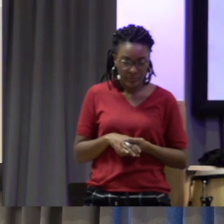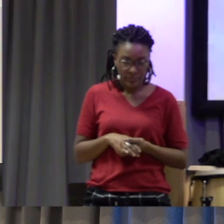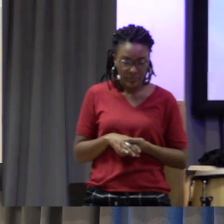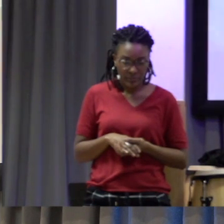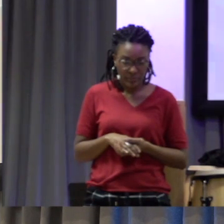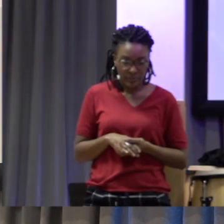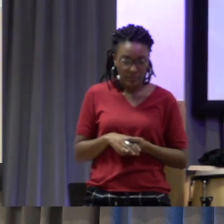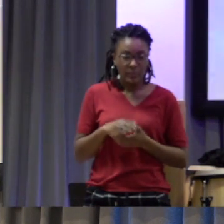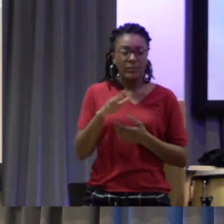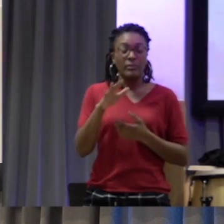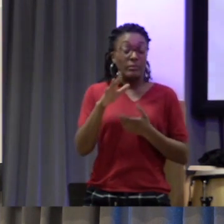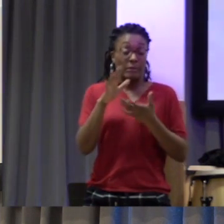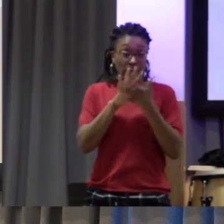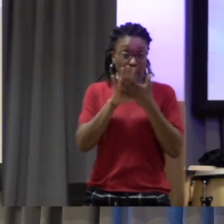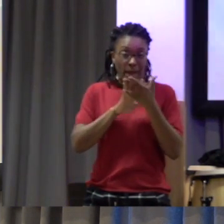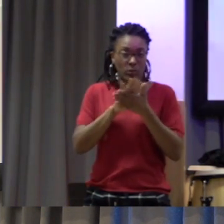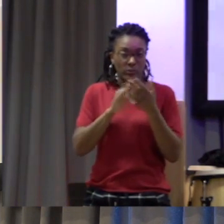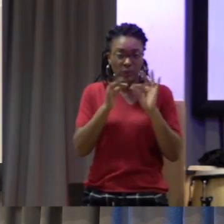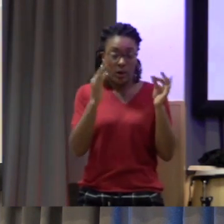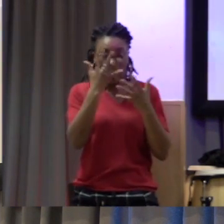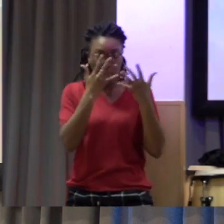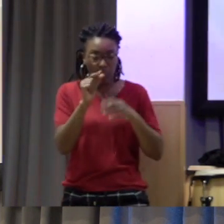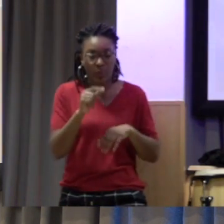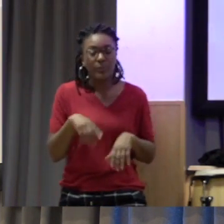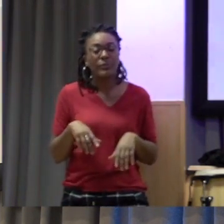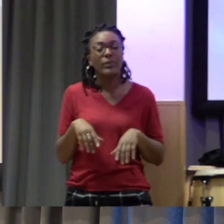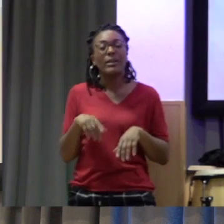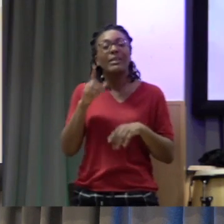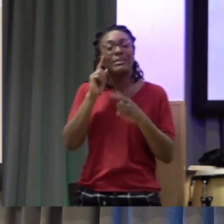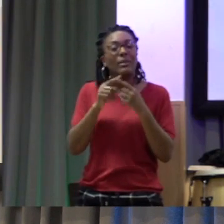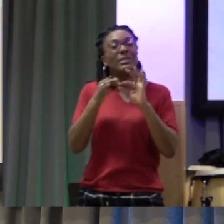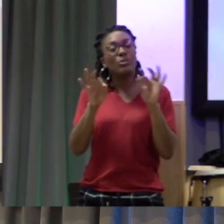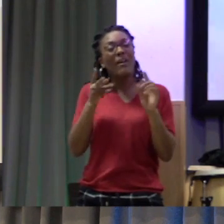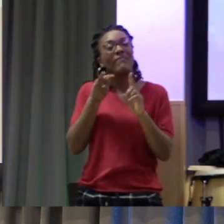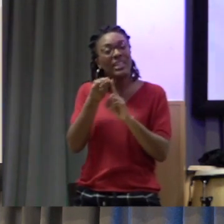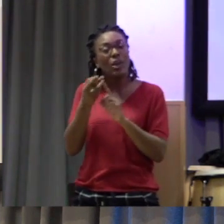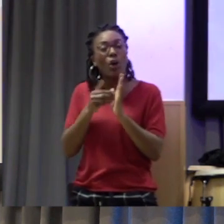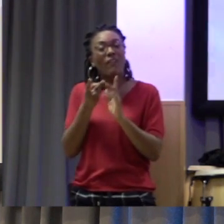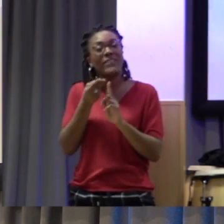Ils tuent l'enfant et ils décident de garder donc ce qui ne leur appartient pas.